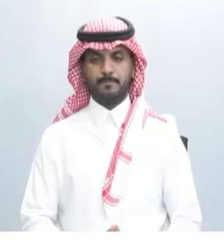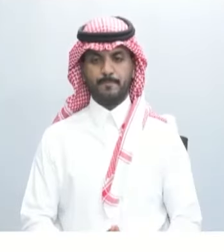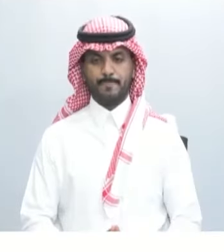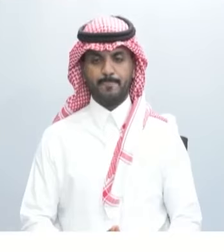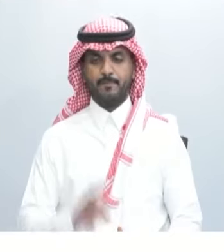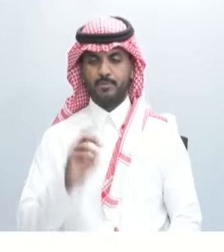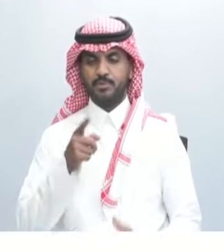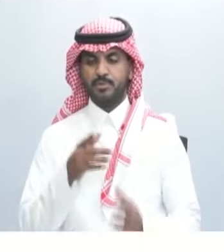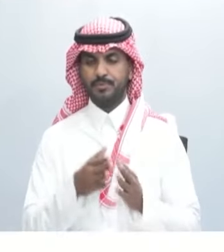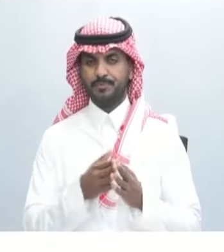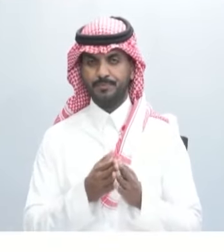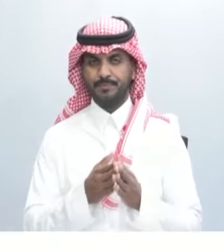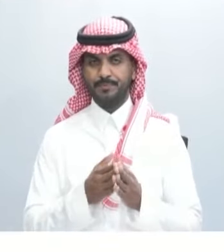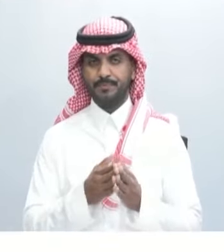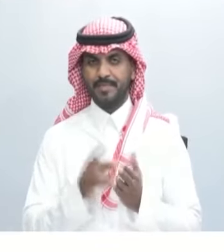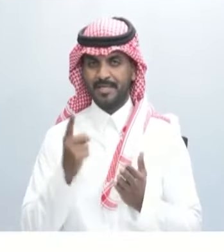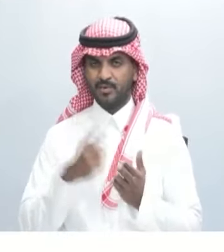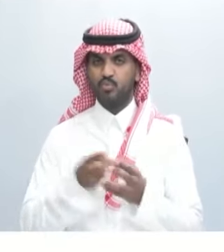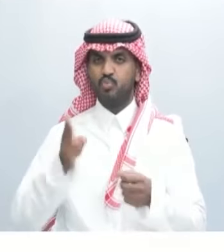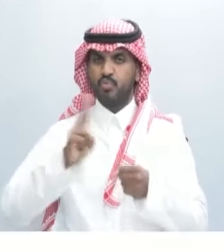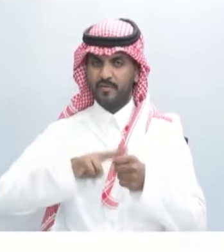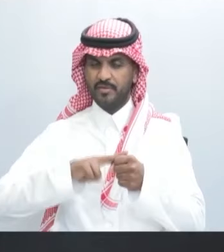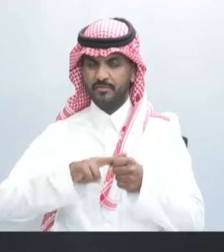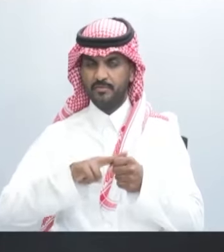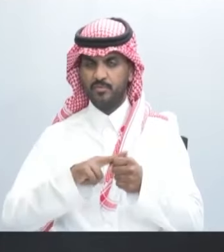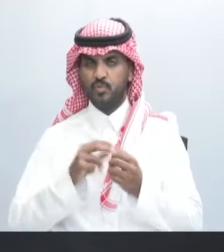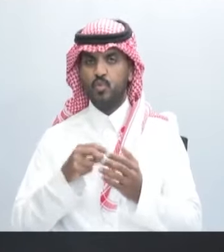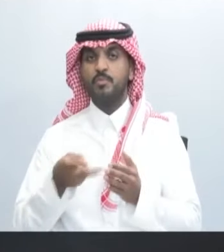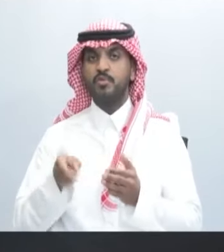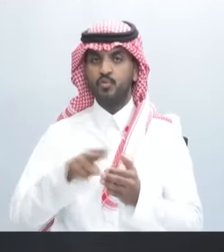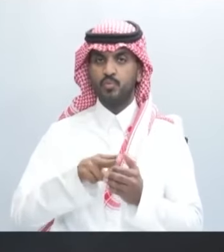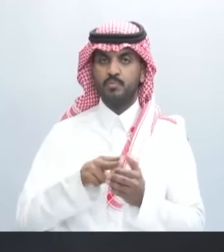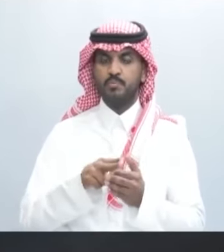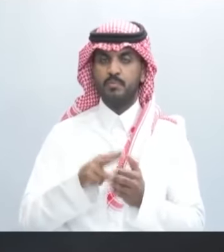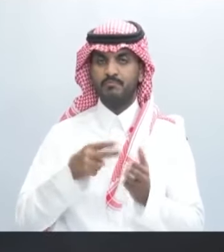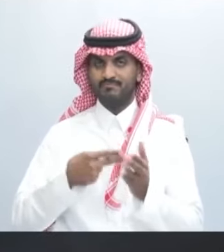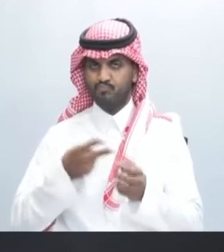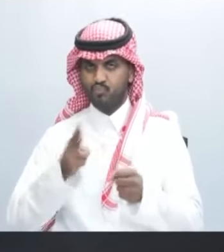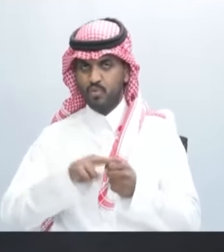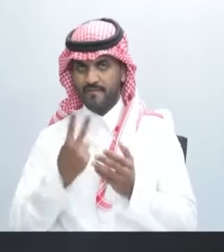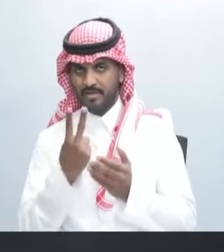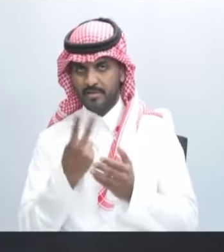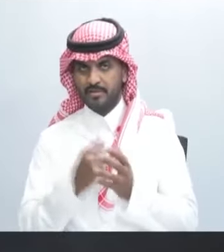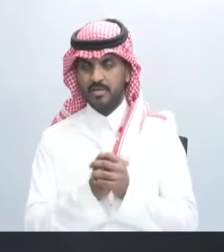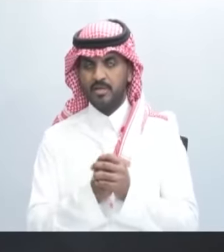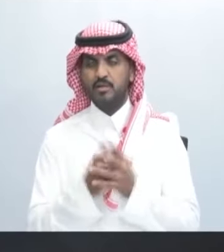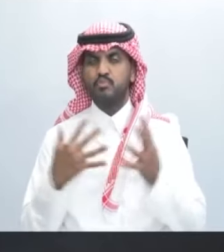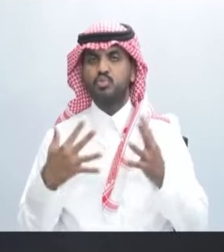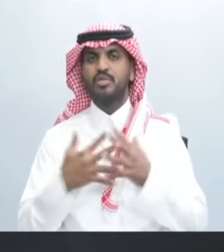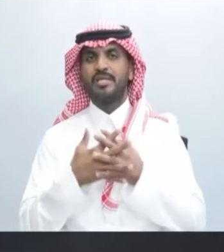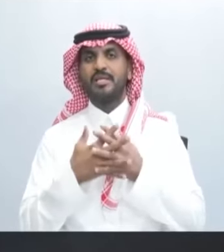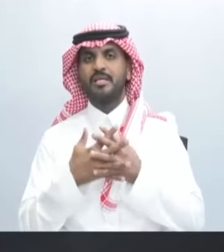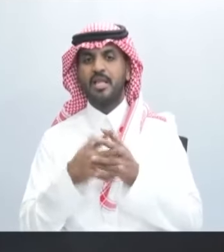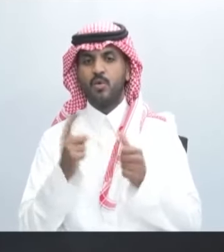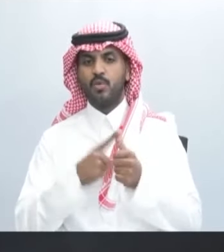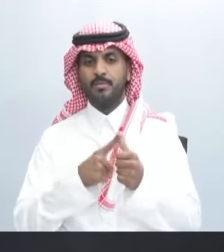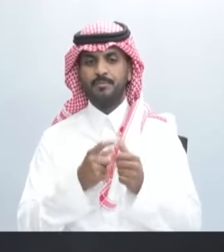هاي مبدعين حددته المضاعفات ومن ثم حددته المضاعفين المشتركين الاولى